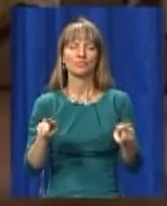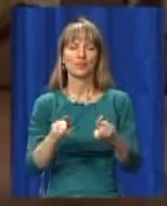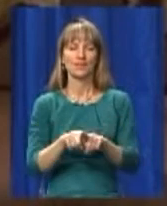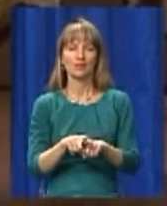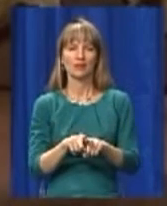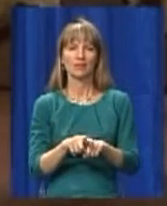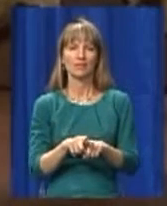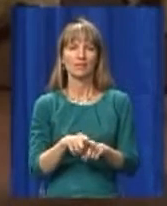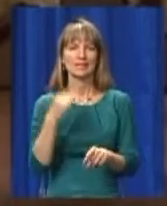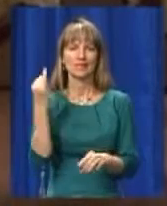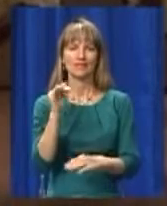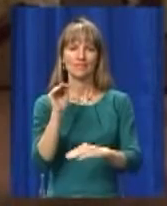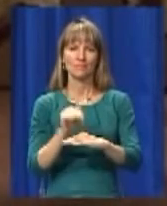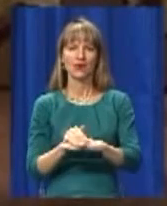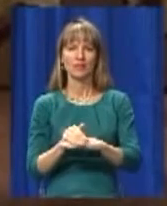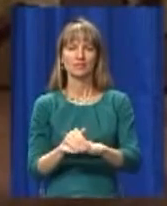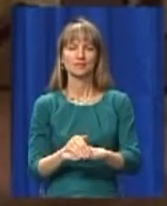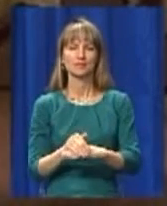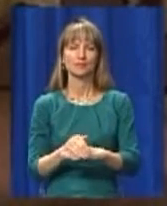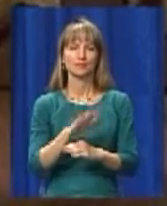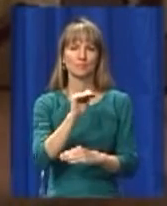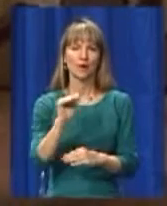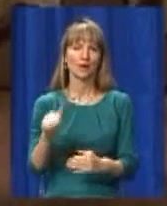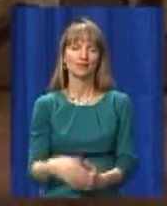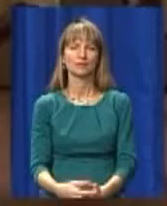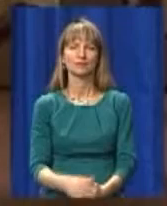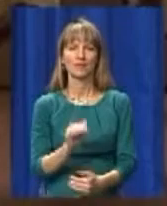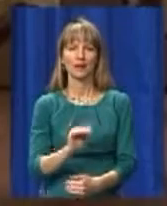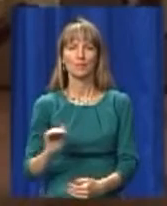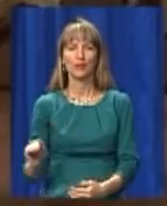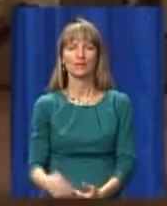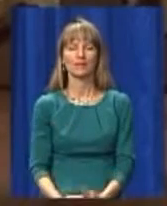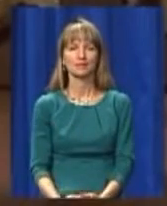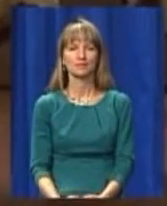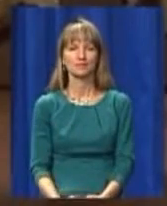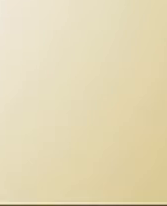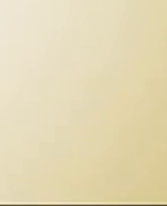такий цікавий факт. Ну, пока-пока, малята.